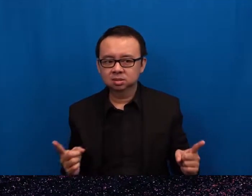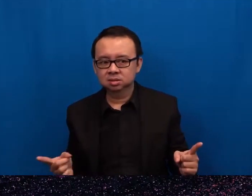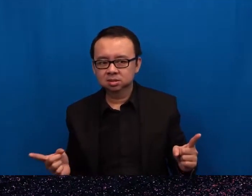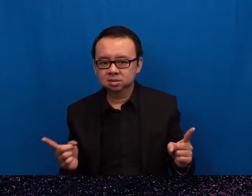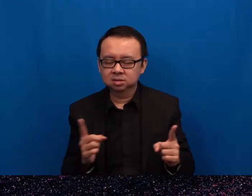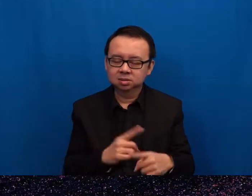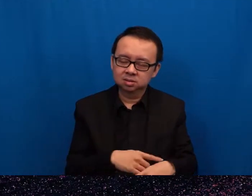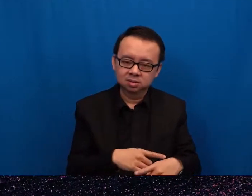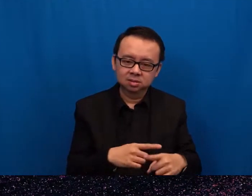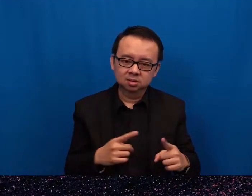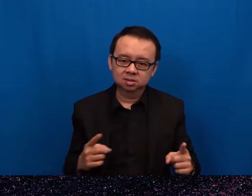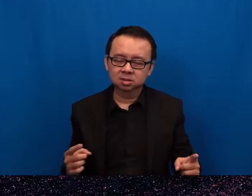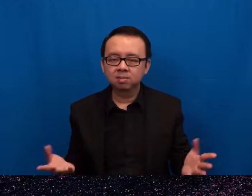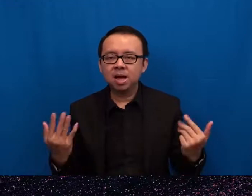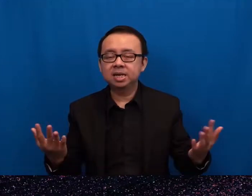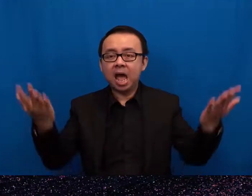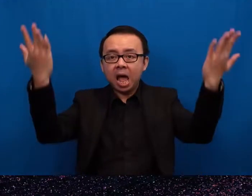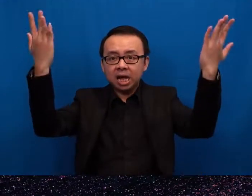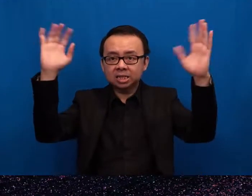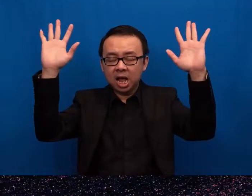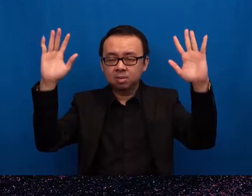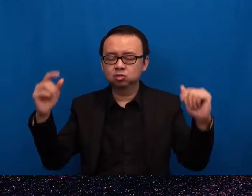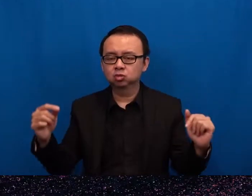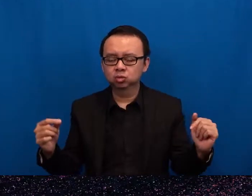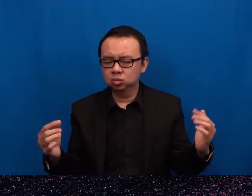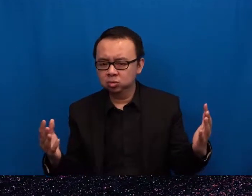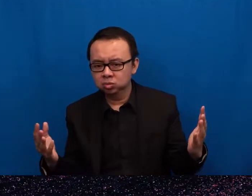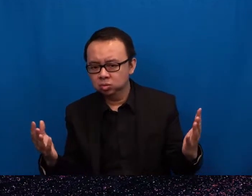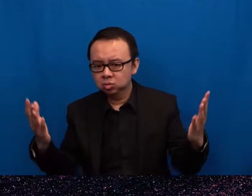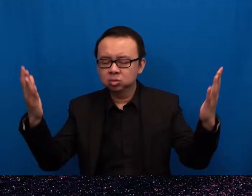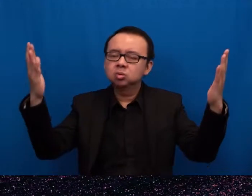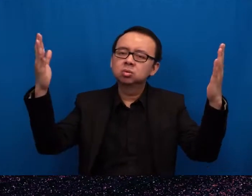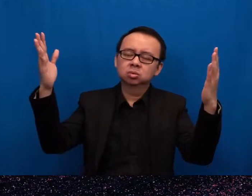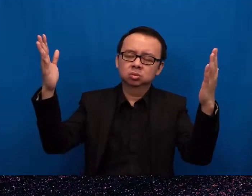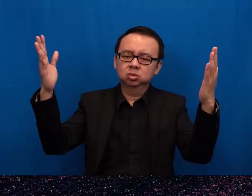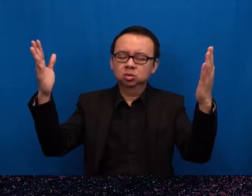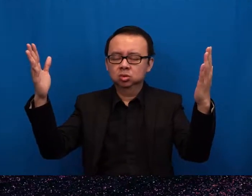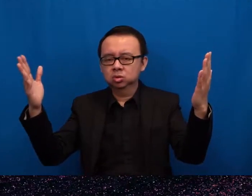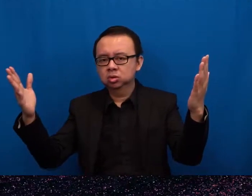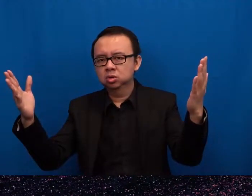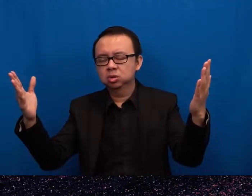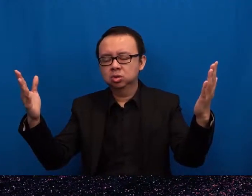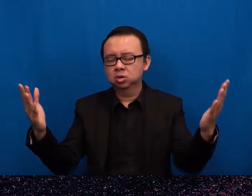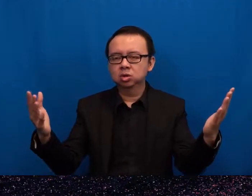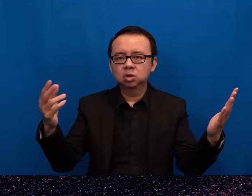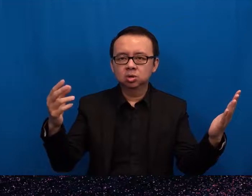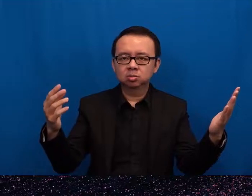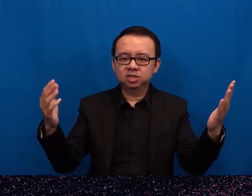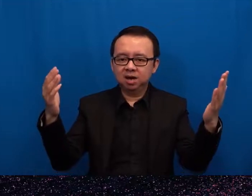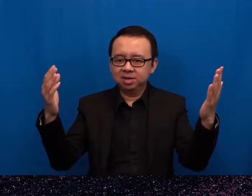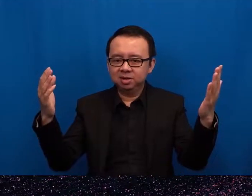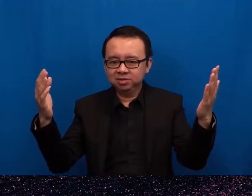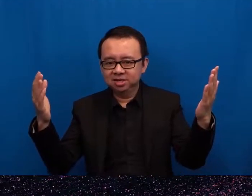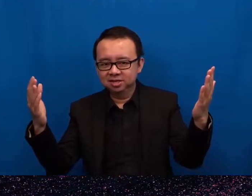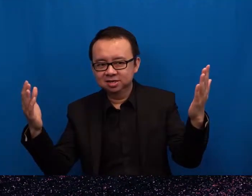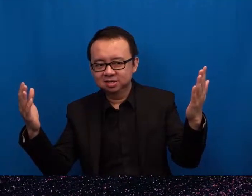Anda akan mengalami lawatan Tuhan. Angkat tanganmu dan angkat wajah. Tuhan akan menjamah tanpa jarak dan waktu bisa